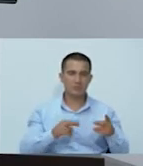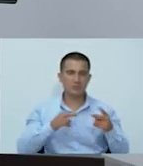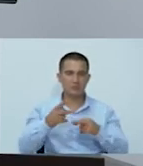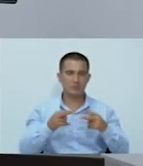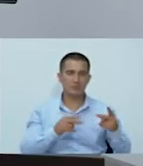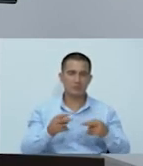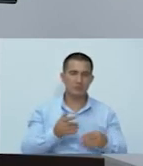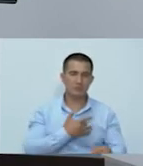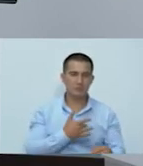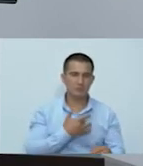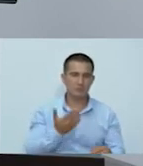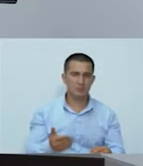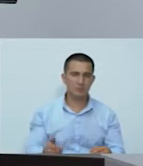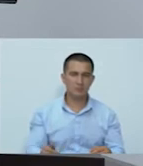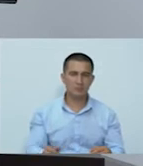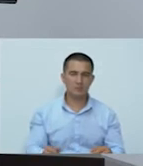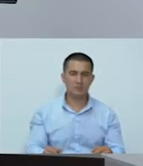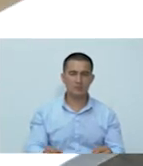mumkin.